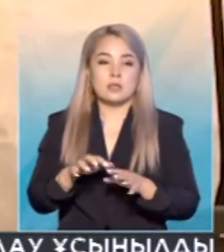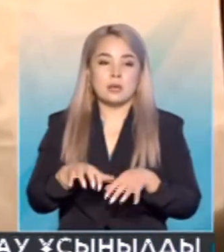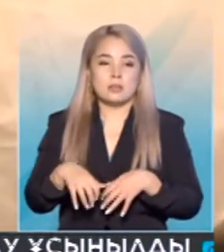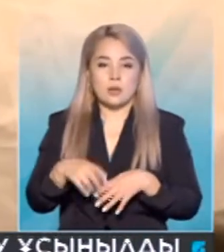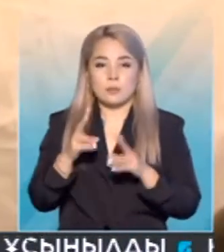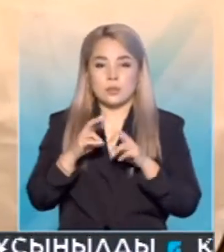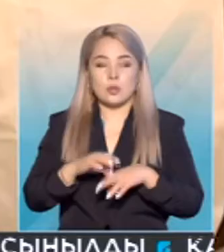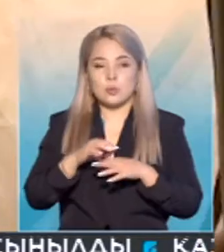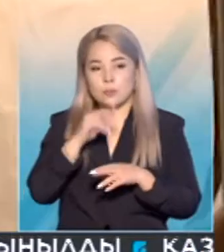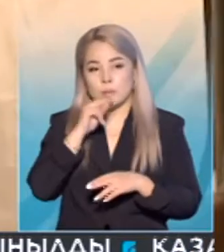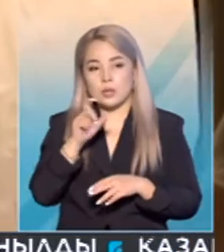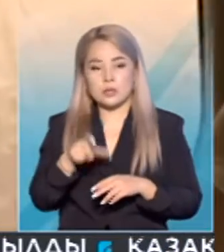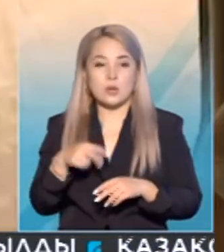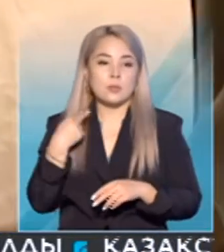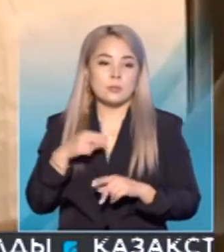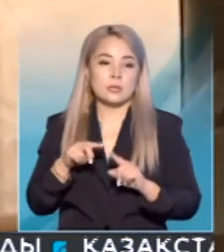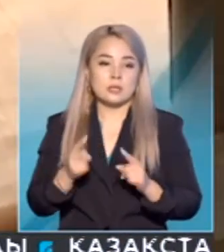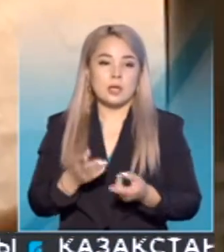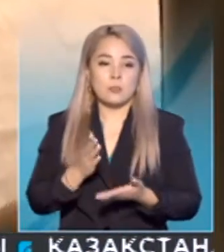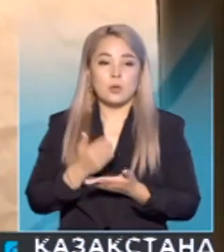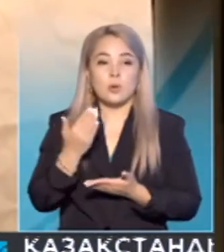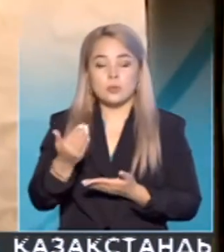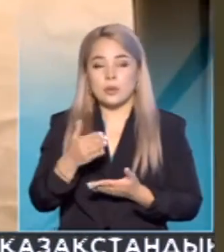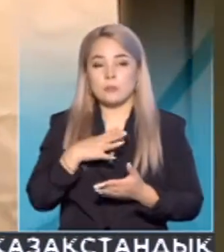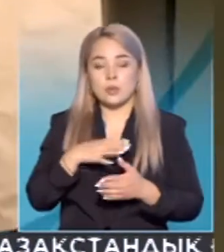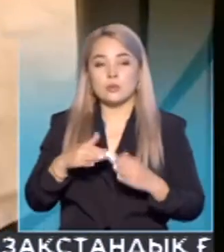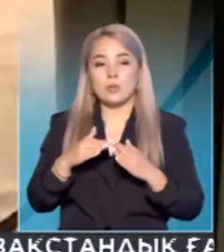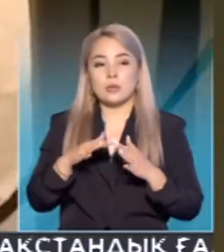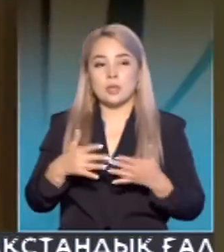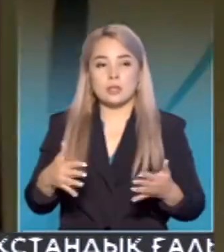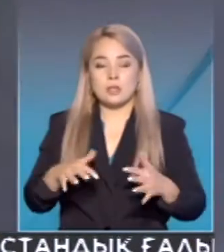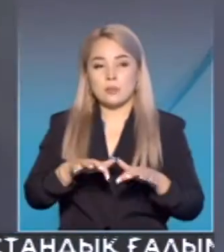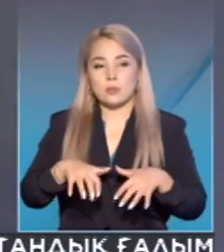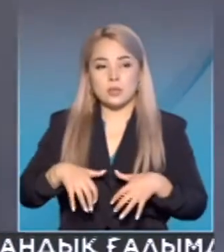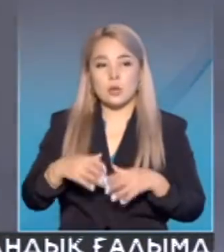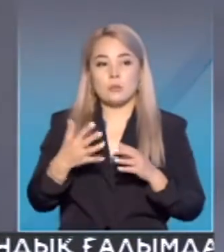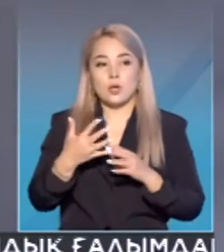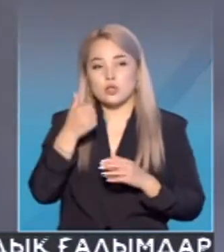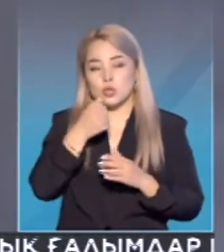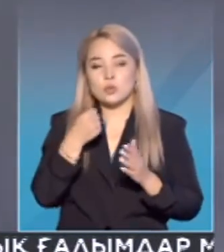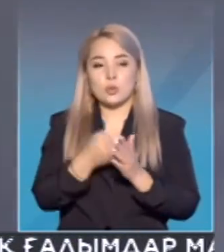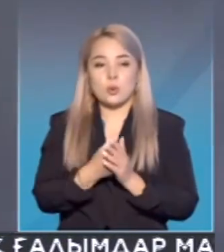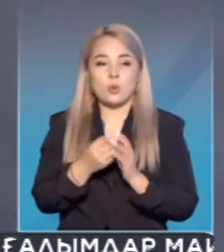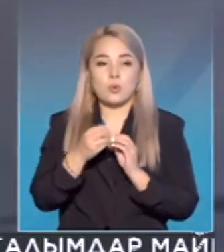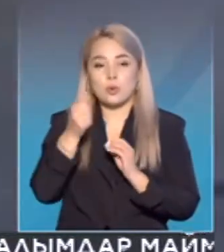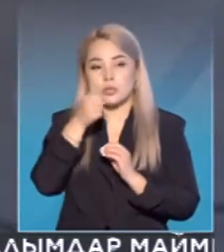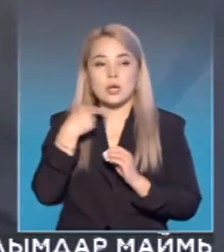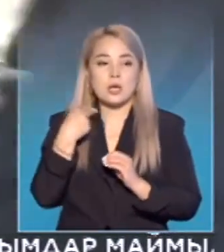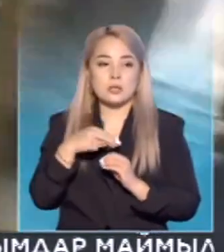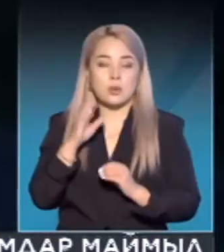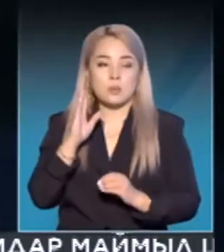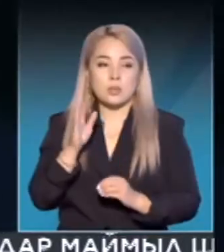тағайындалып, күдікті уақытша ұстау изоляторына қамалды. Оның мүлкі тәркіленіп, 5 жылдан 10 жылға дейін бас бостандығынан айырылуы мүмкін.